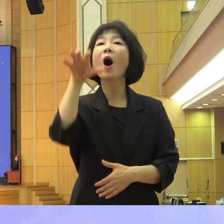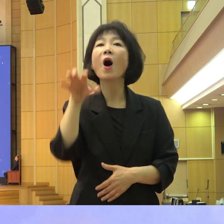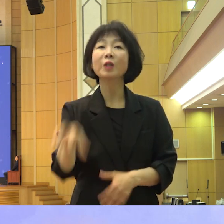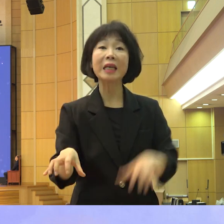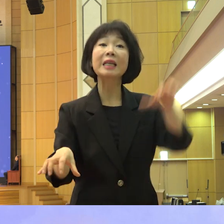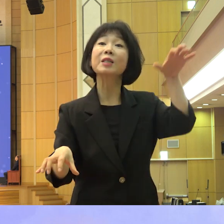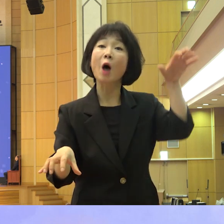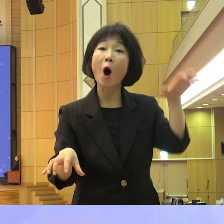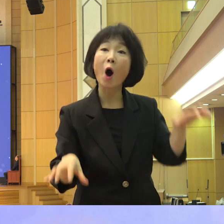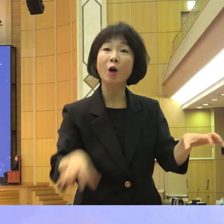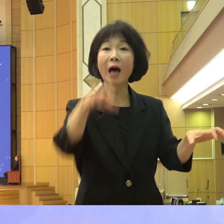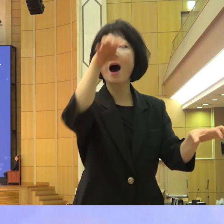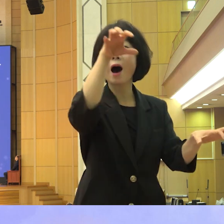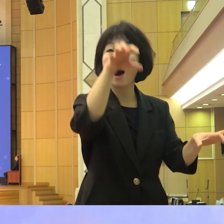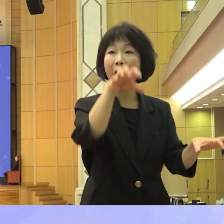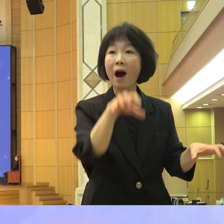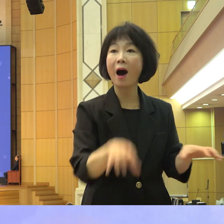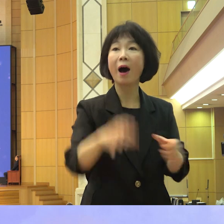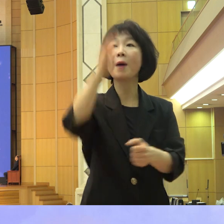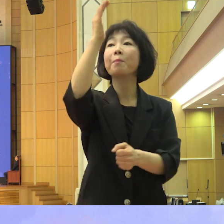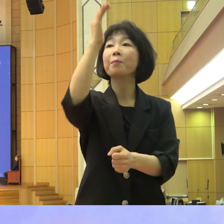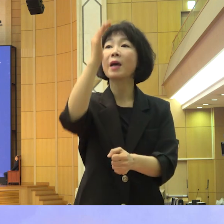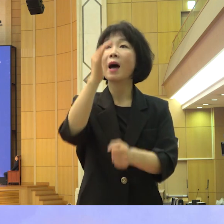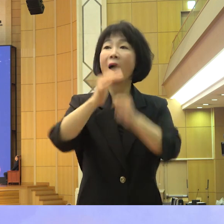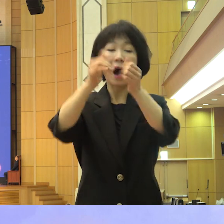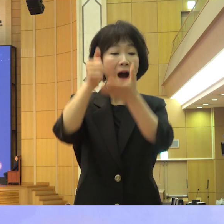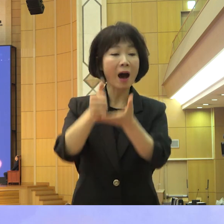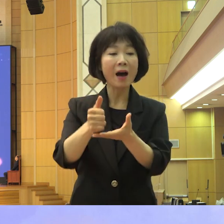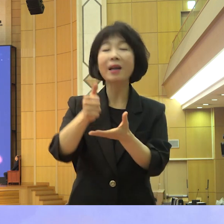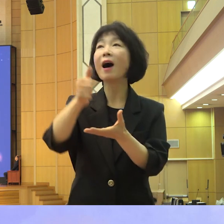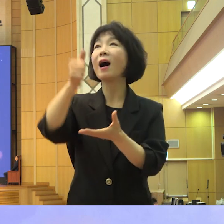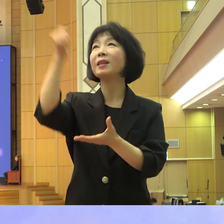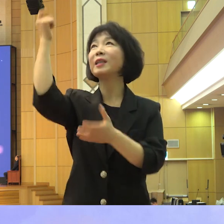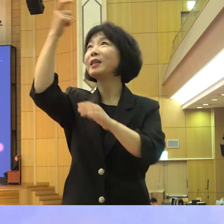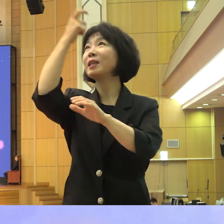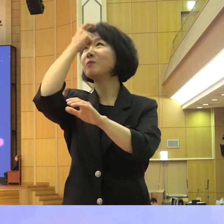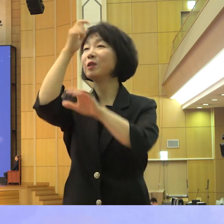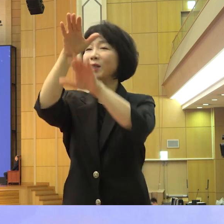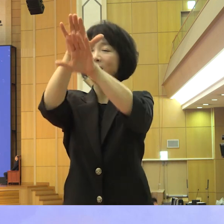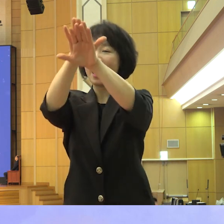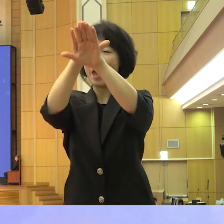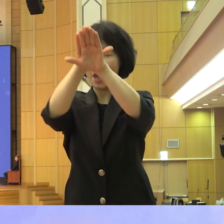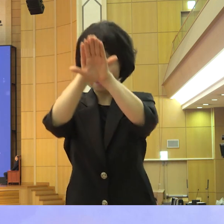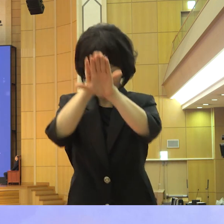어디서나 하나님